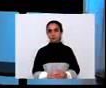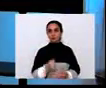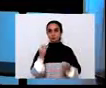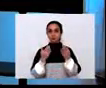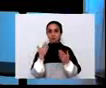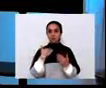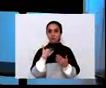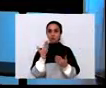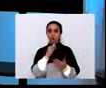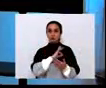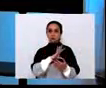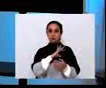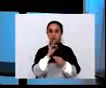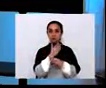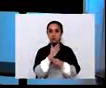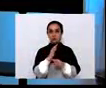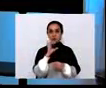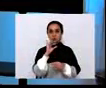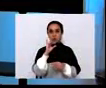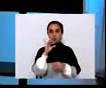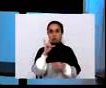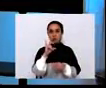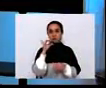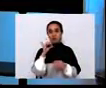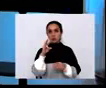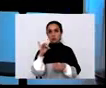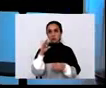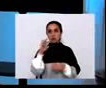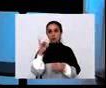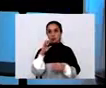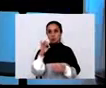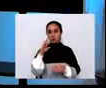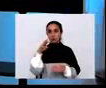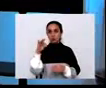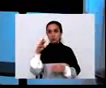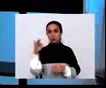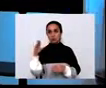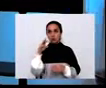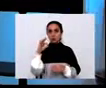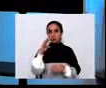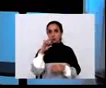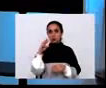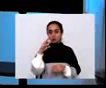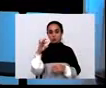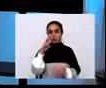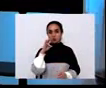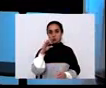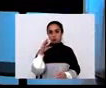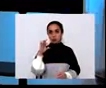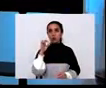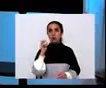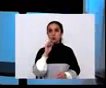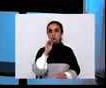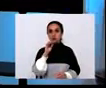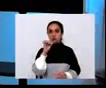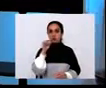Если же мы использовали разделительные союзы «или», «либо», «то-то», «не то», «не то», как ставить